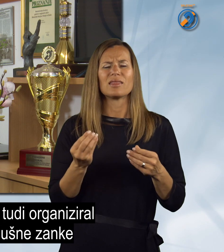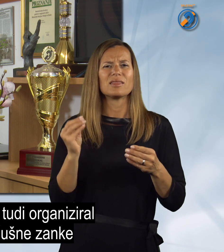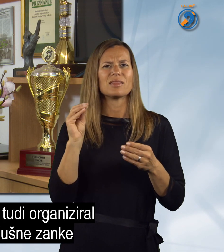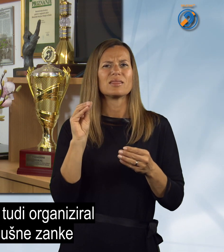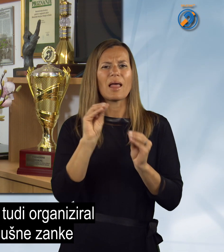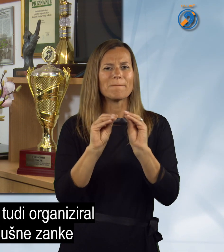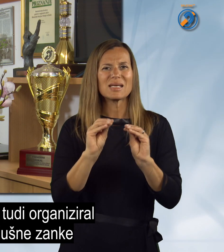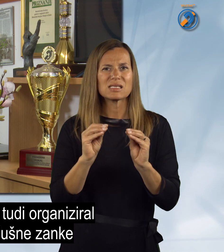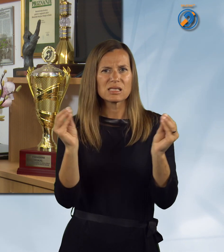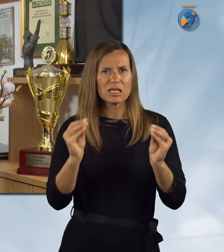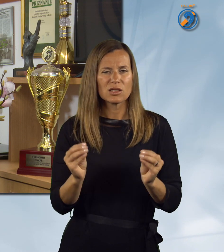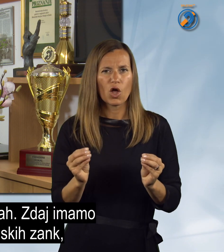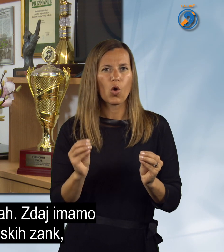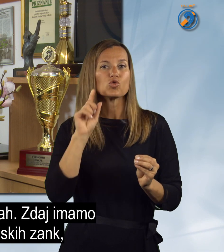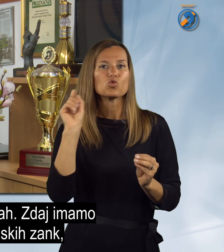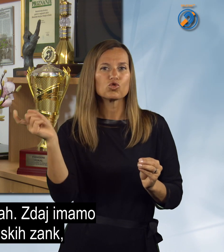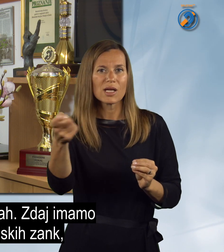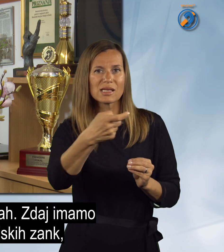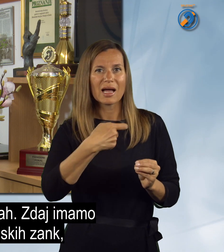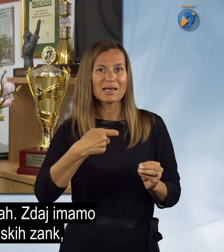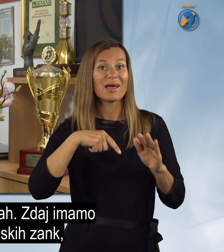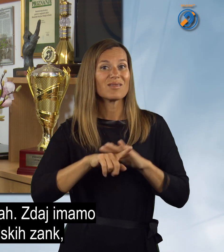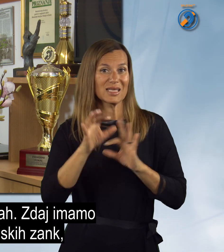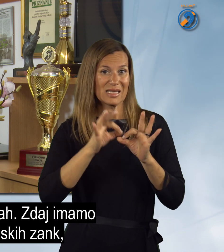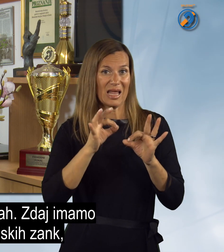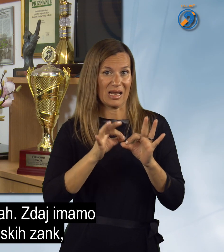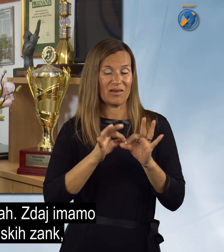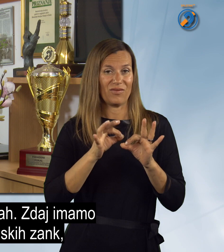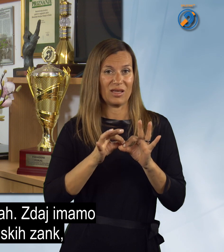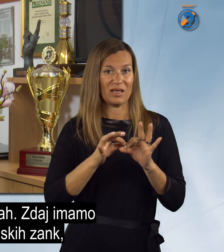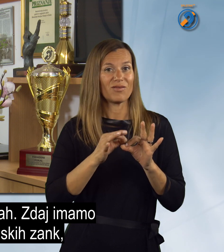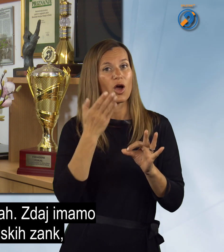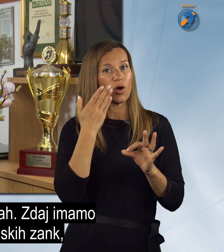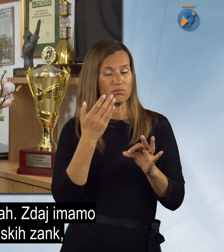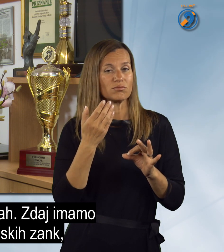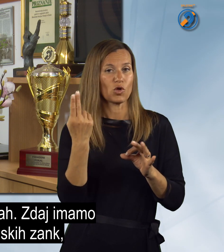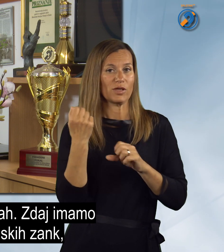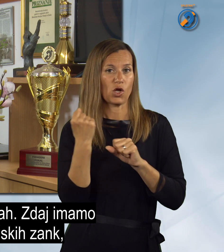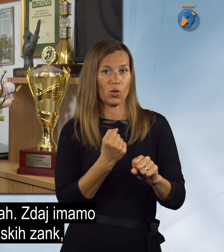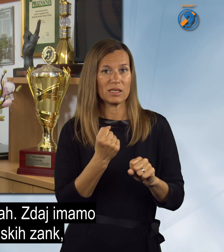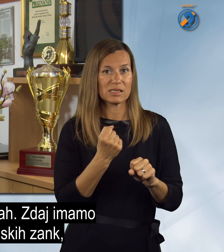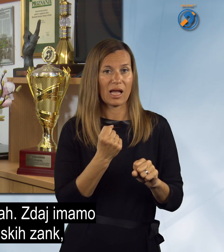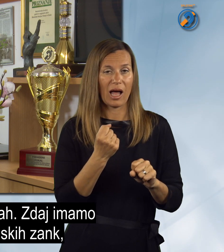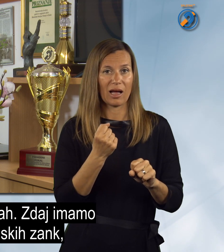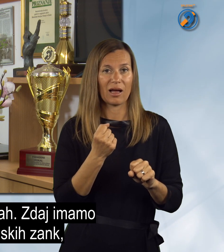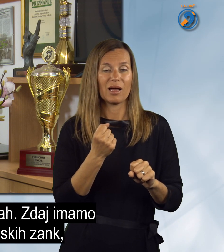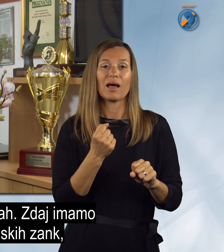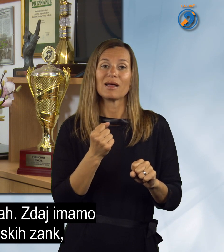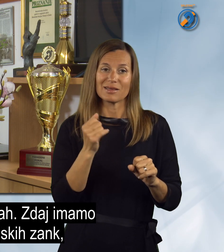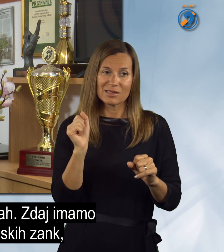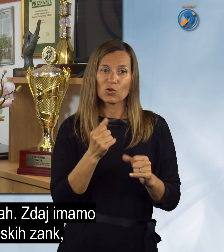namestitev slušne zanke v cerkvi v Konicah, tako da sedaj imamo